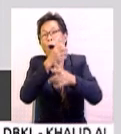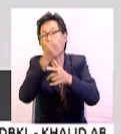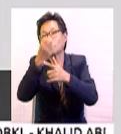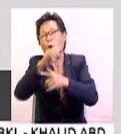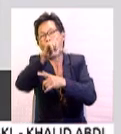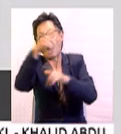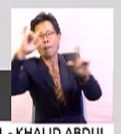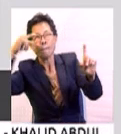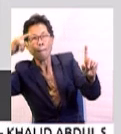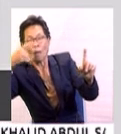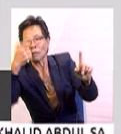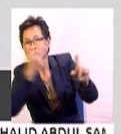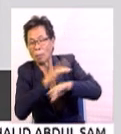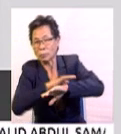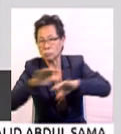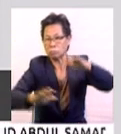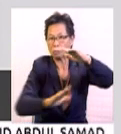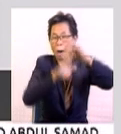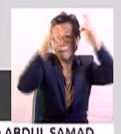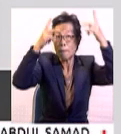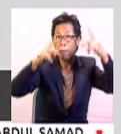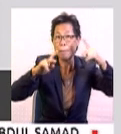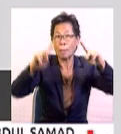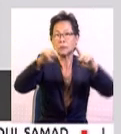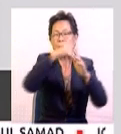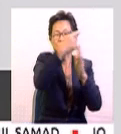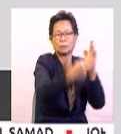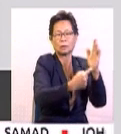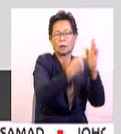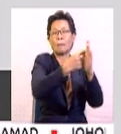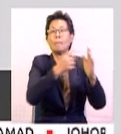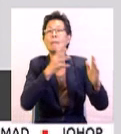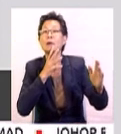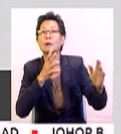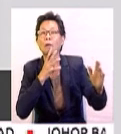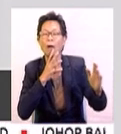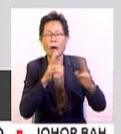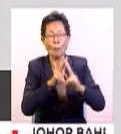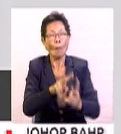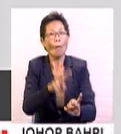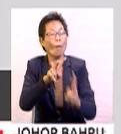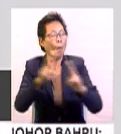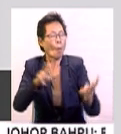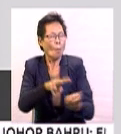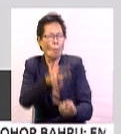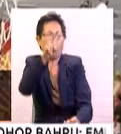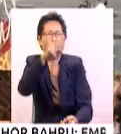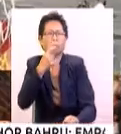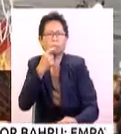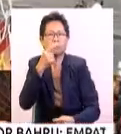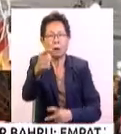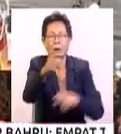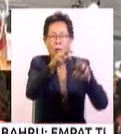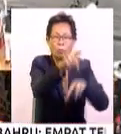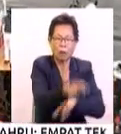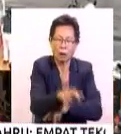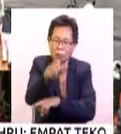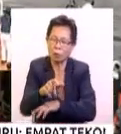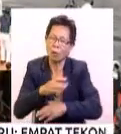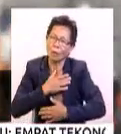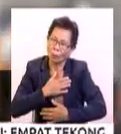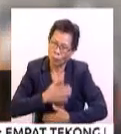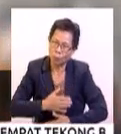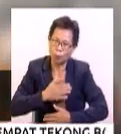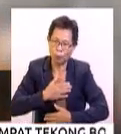sebarang spekulasi. Manakala Presiden Maithripala Sirisena pula amat terkejut dan meminta rakyat bertenang.